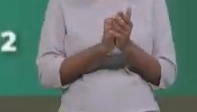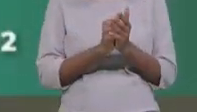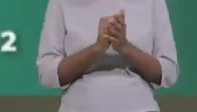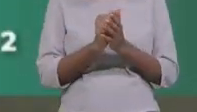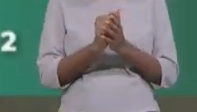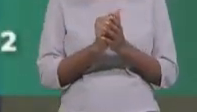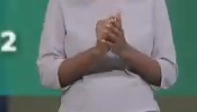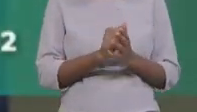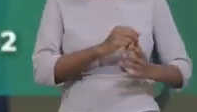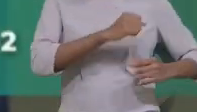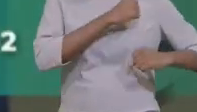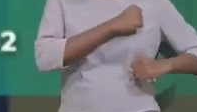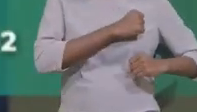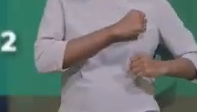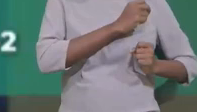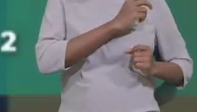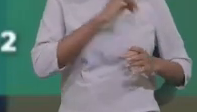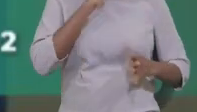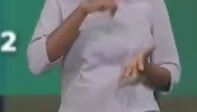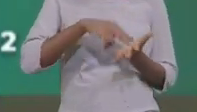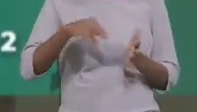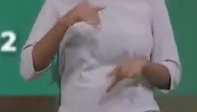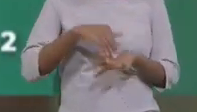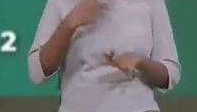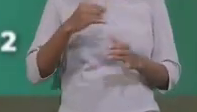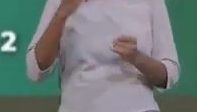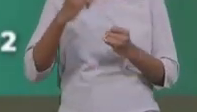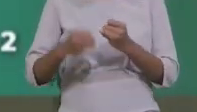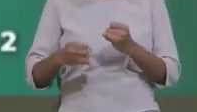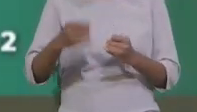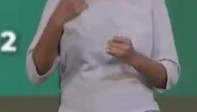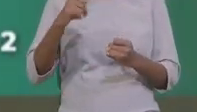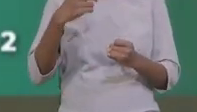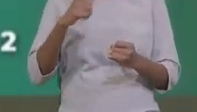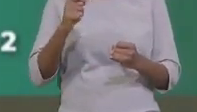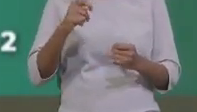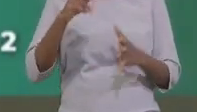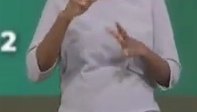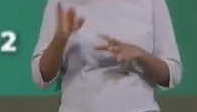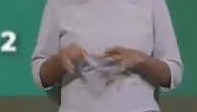C'est comme le policier qui est debout au bord de la voie.